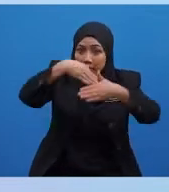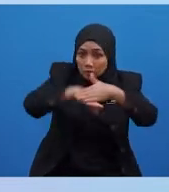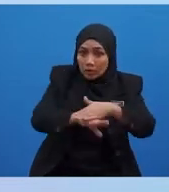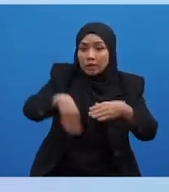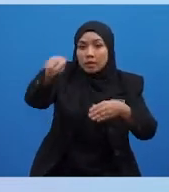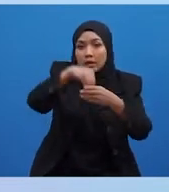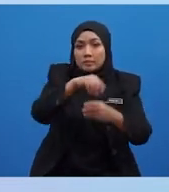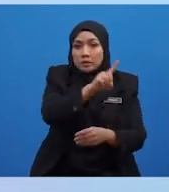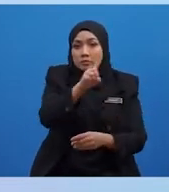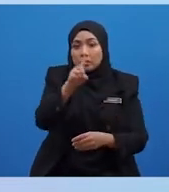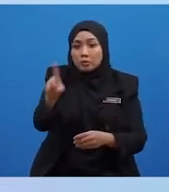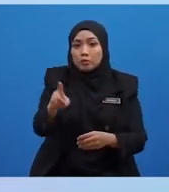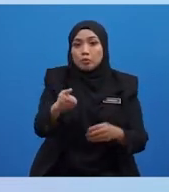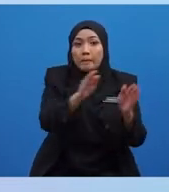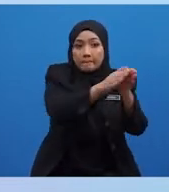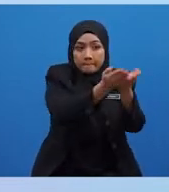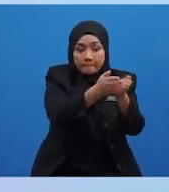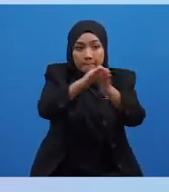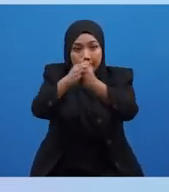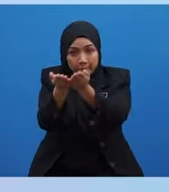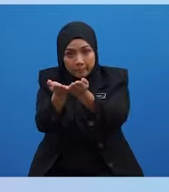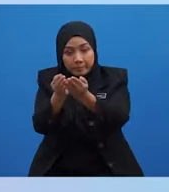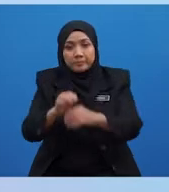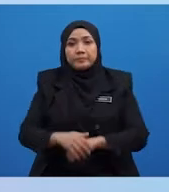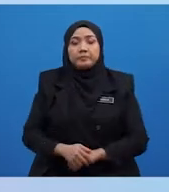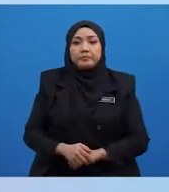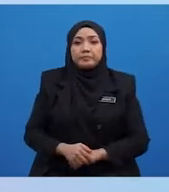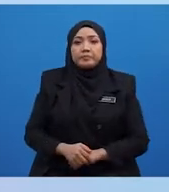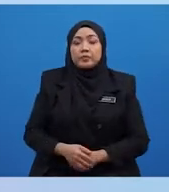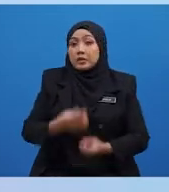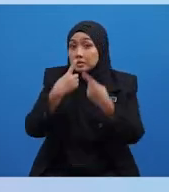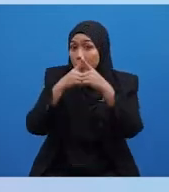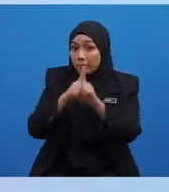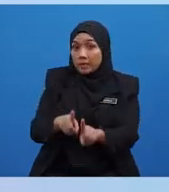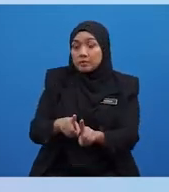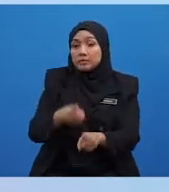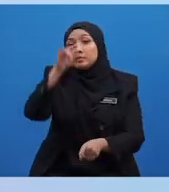Ha, bagaimana? Sudahkah murid-murid mendapat jawapannya?